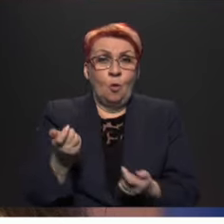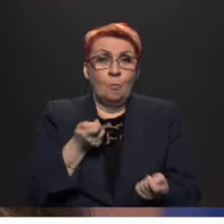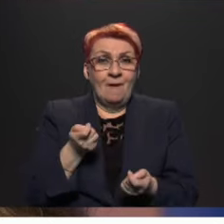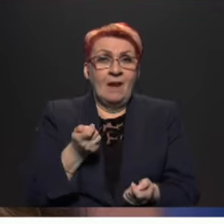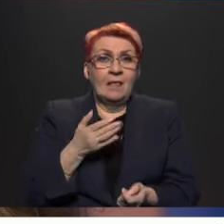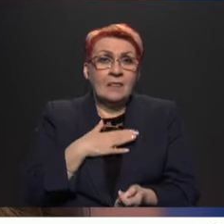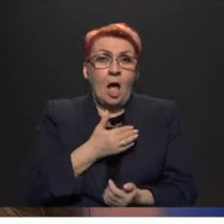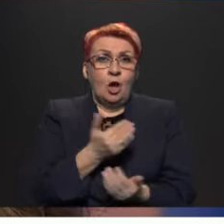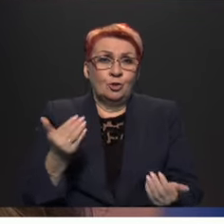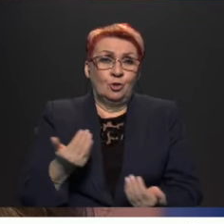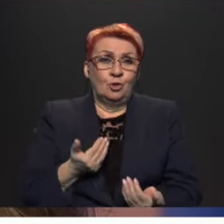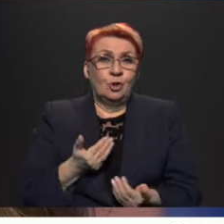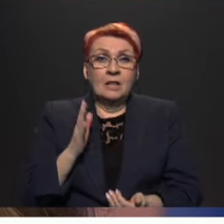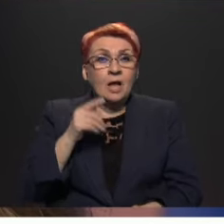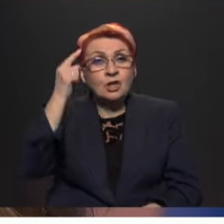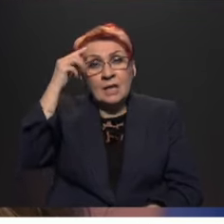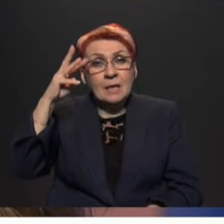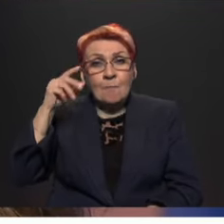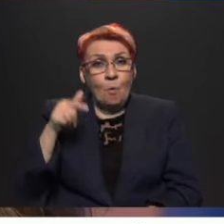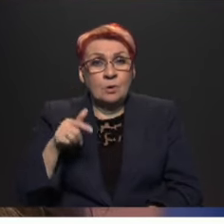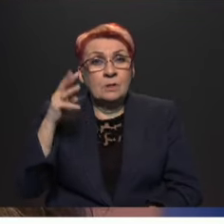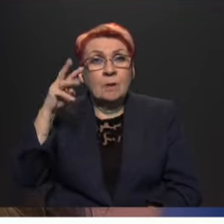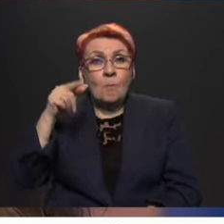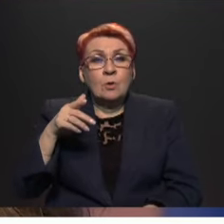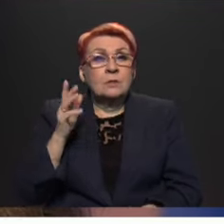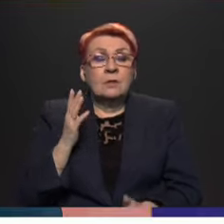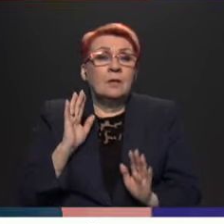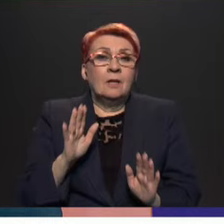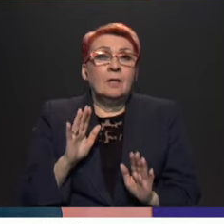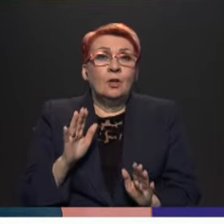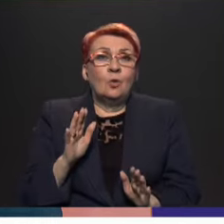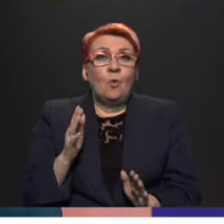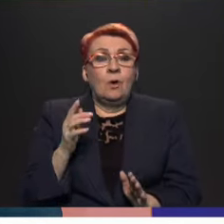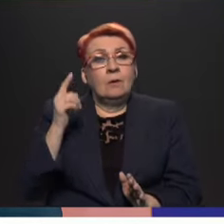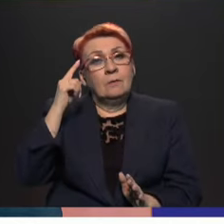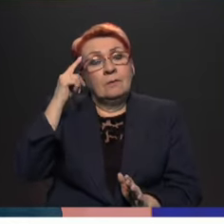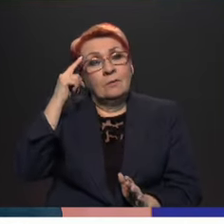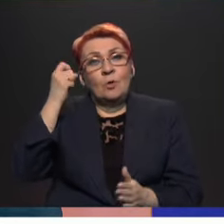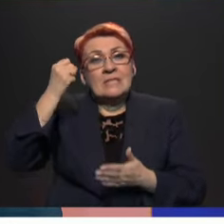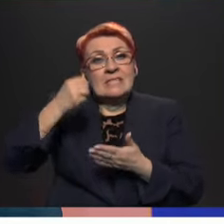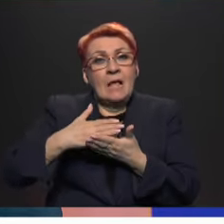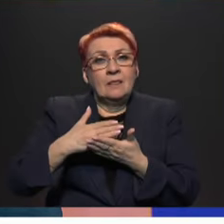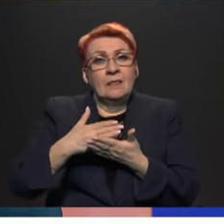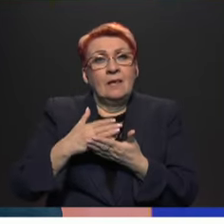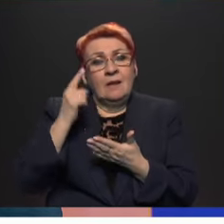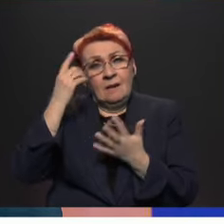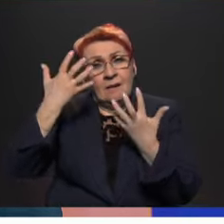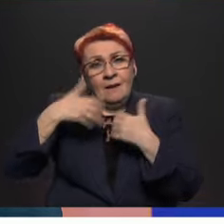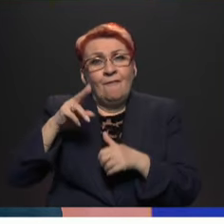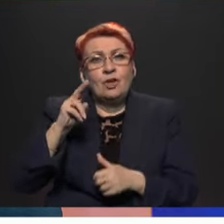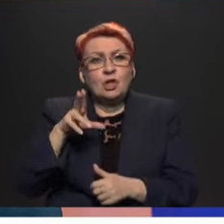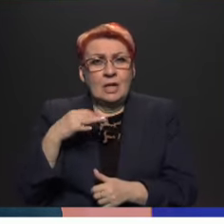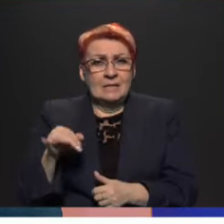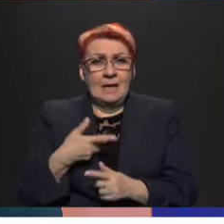жизнью, и даже не мозг. Потому что мозг – это всего лишь вычислительный такой центр, вот, который